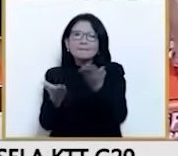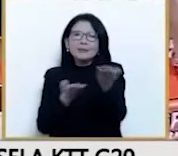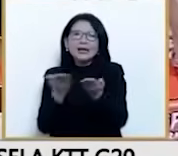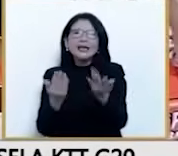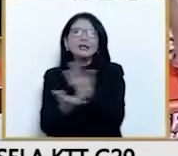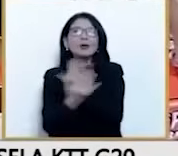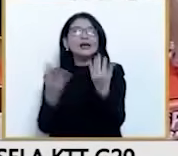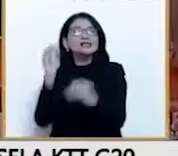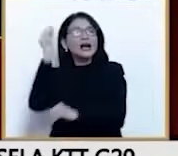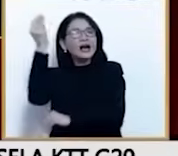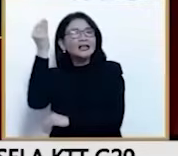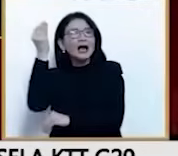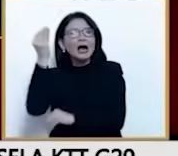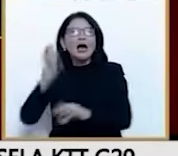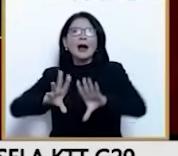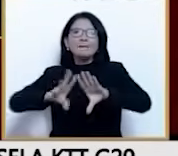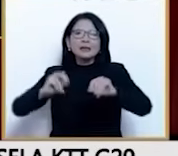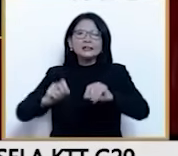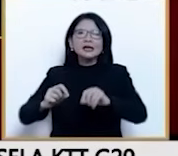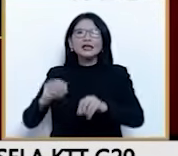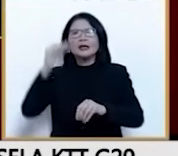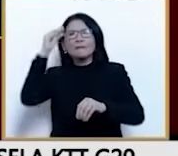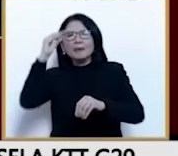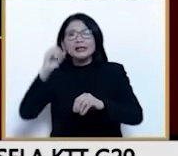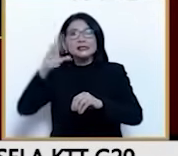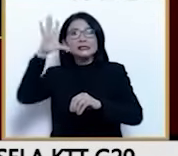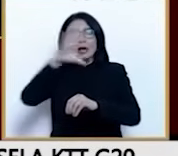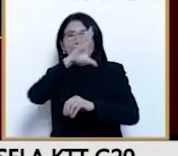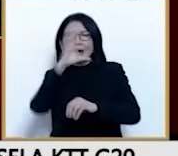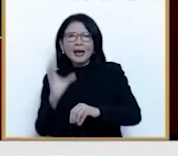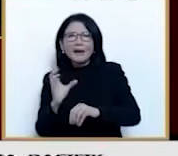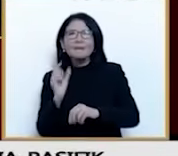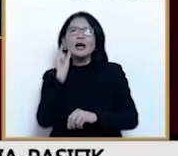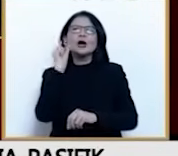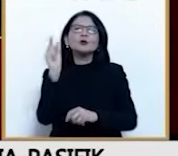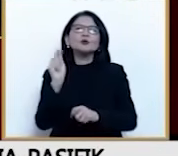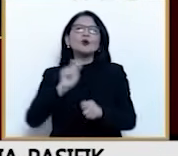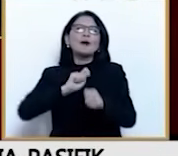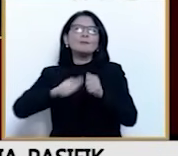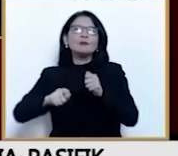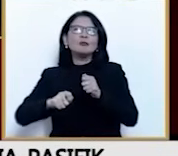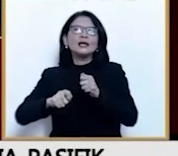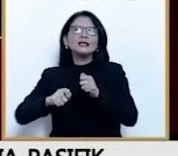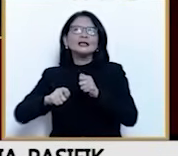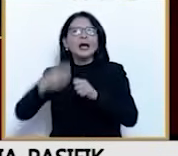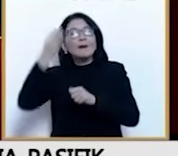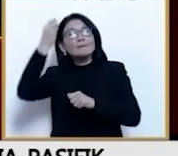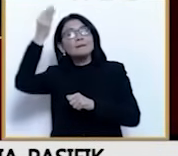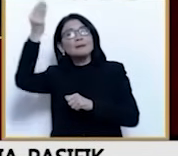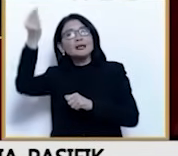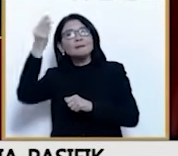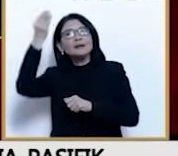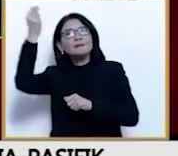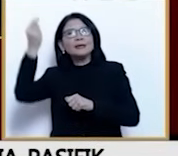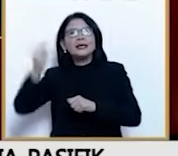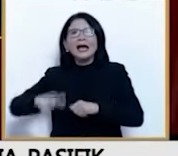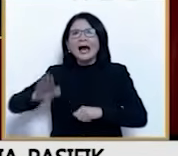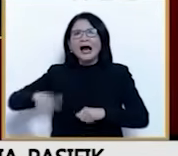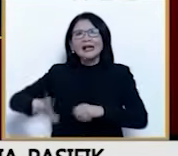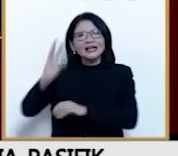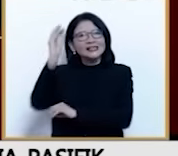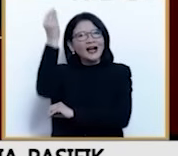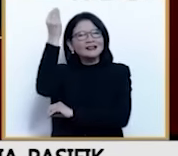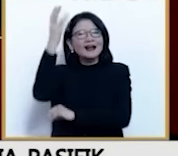warga Jakarta, bekerja dari pagi, siang, dan malam untuk mewujudkan mimpi-mimpi anak